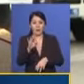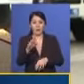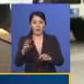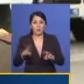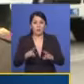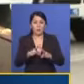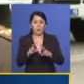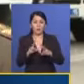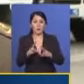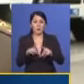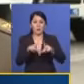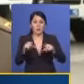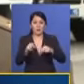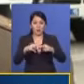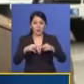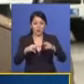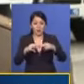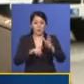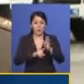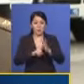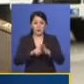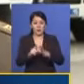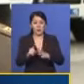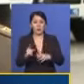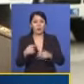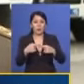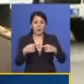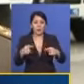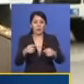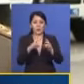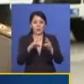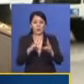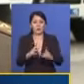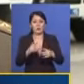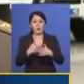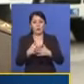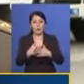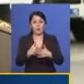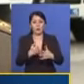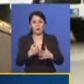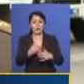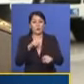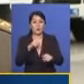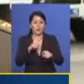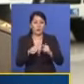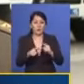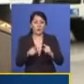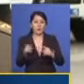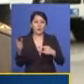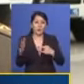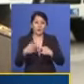сөндіру депосының құрылысы қолға алынбақ. Осылайша біз кез келген төтенше жағдайдың алдын алуға және оны жылдам жоюға мүмкіндік аламыз.